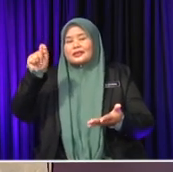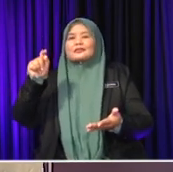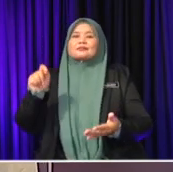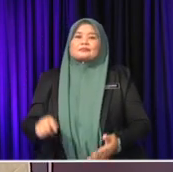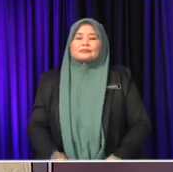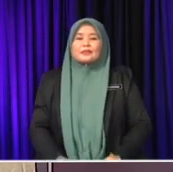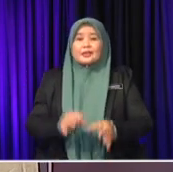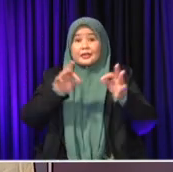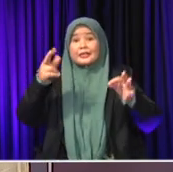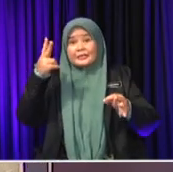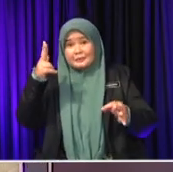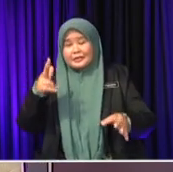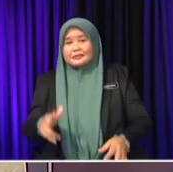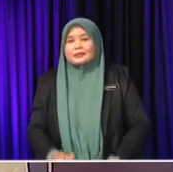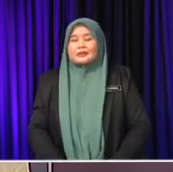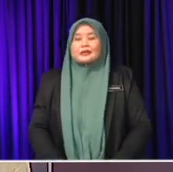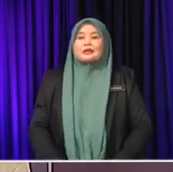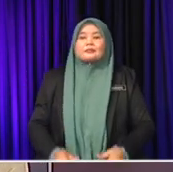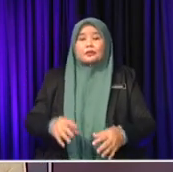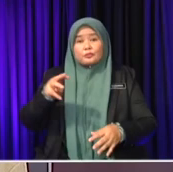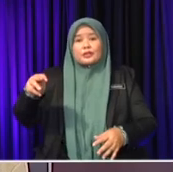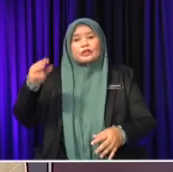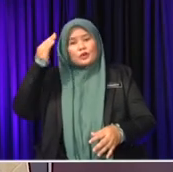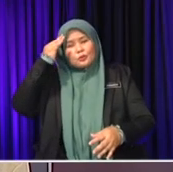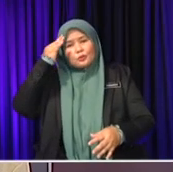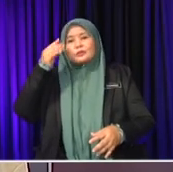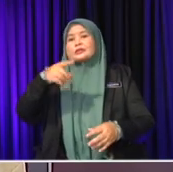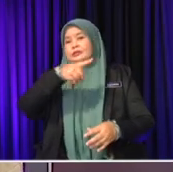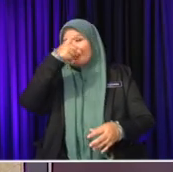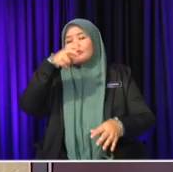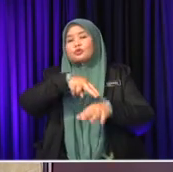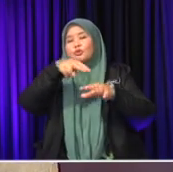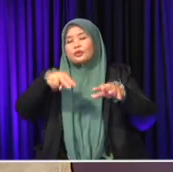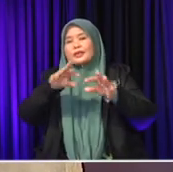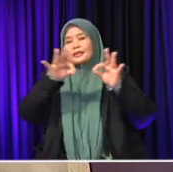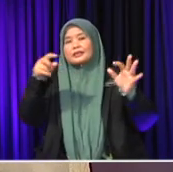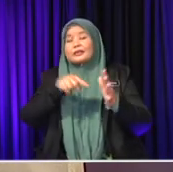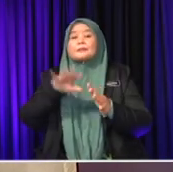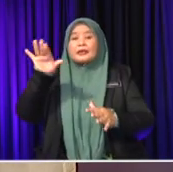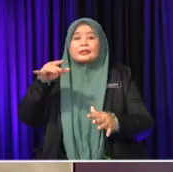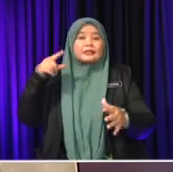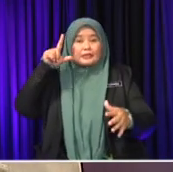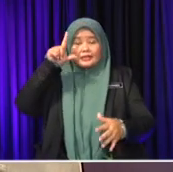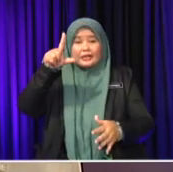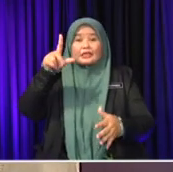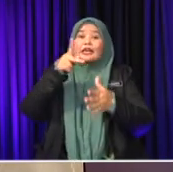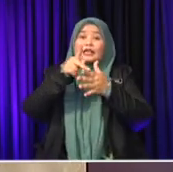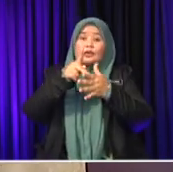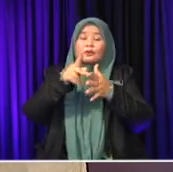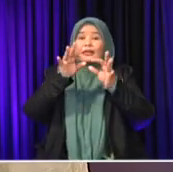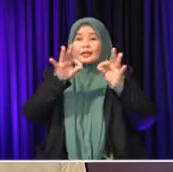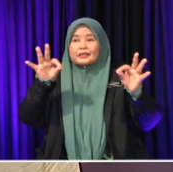di rumah juga tahu apakah dia sebab turun Ayah ini seterusnya Mari kita lihat kandungan ayat